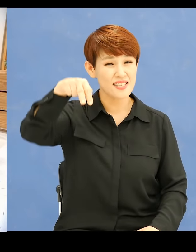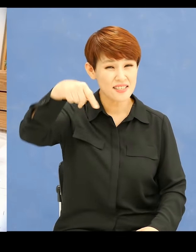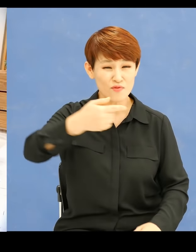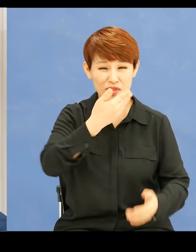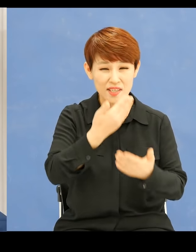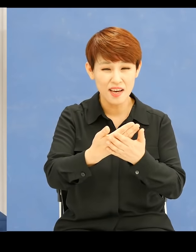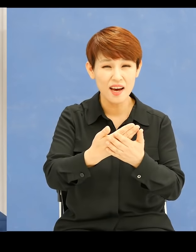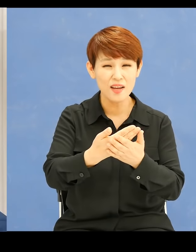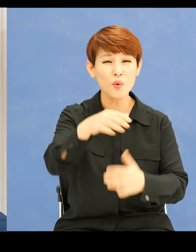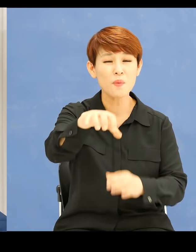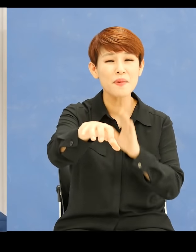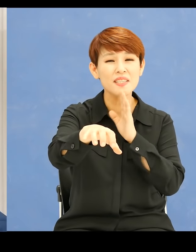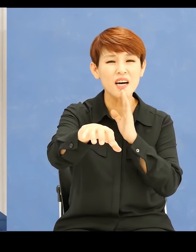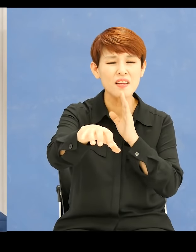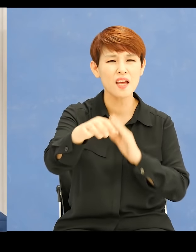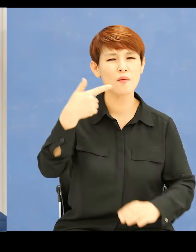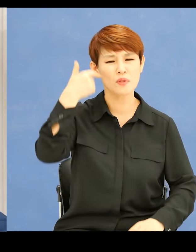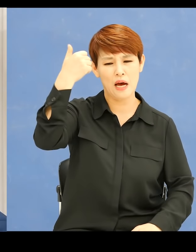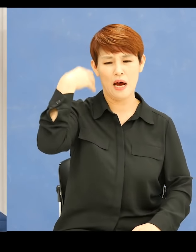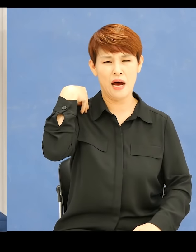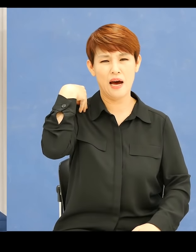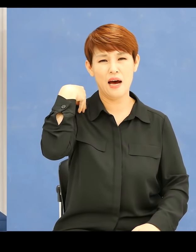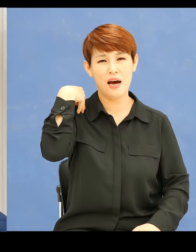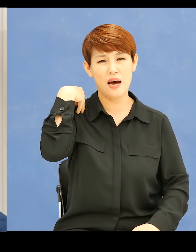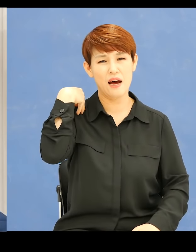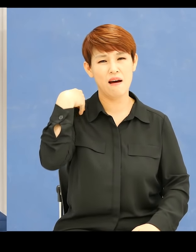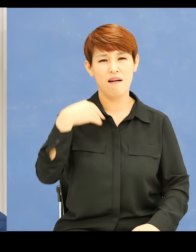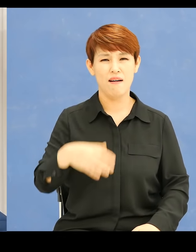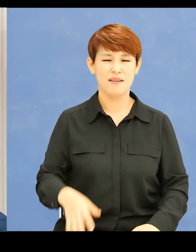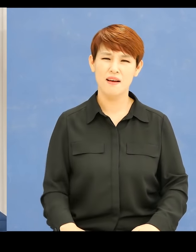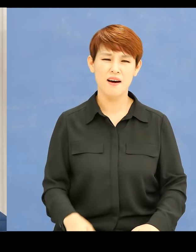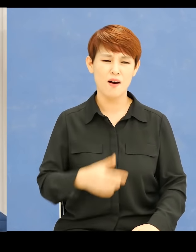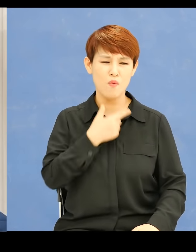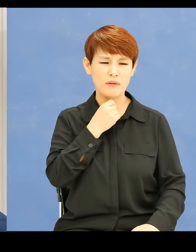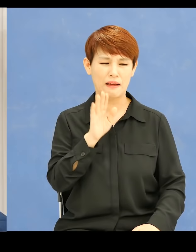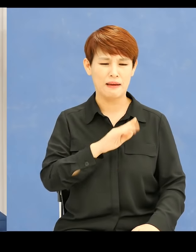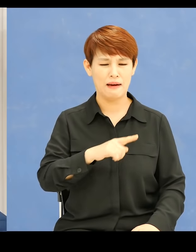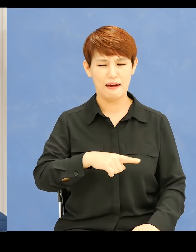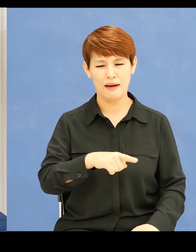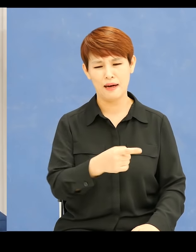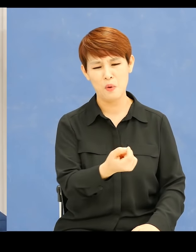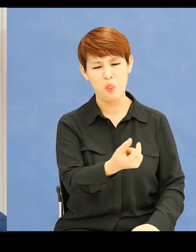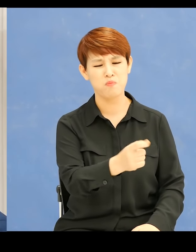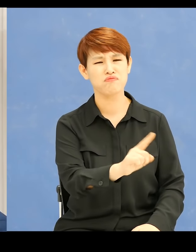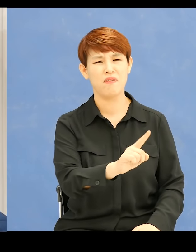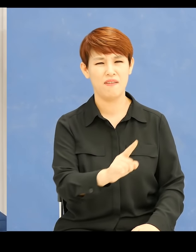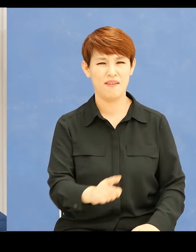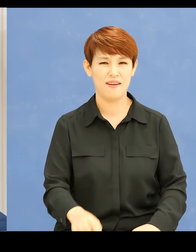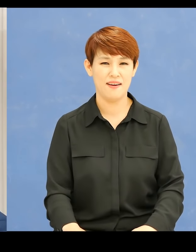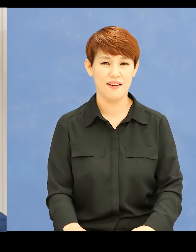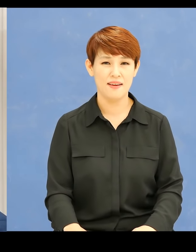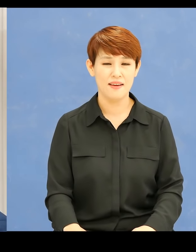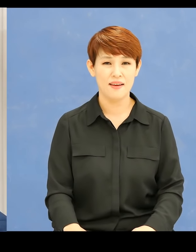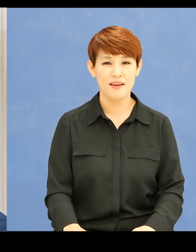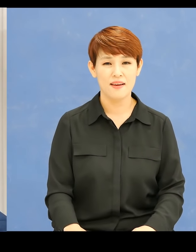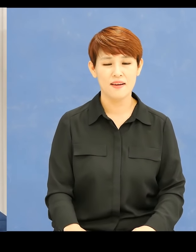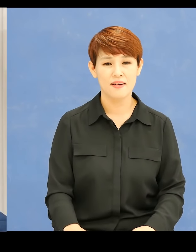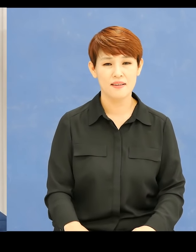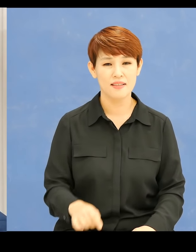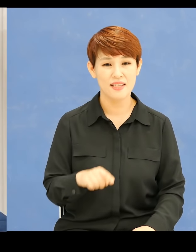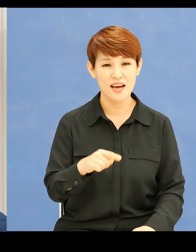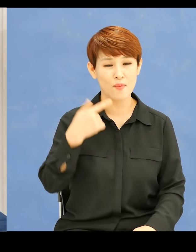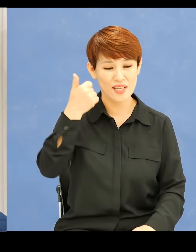하지만 네. 목회적 환경에 있어서는 이렇게 제가 원하던 곳은 전혀 아니었고 네. 또 제가 목회하던